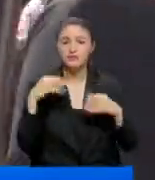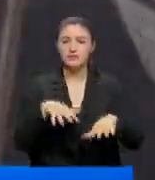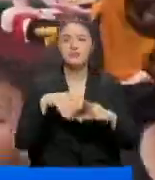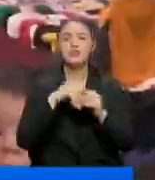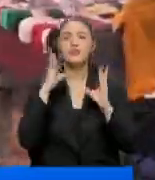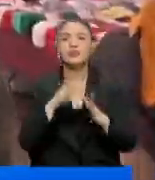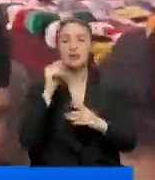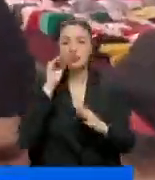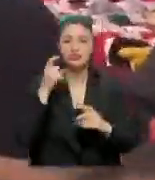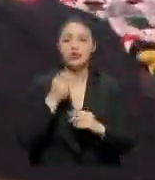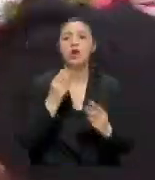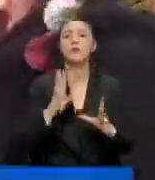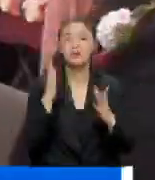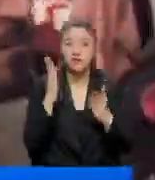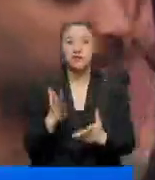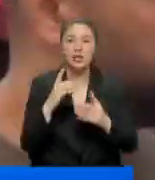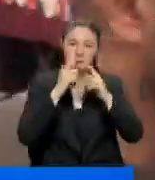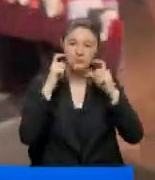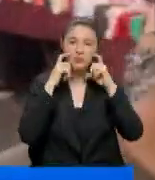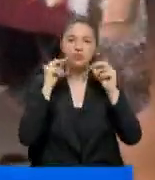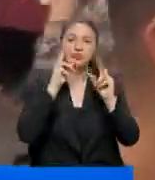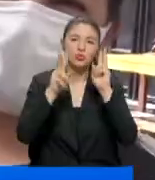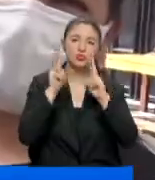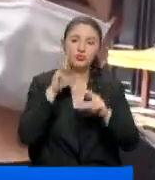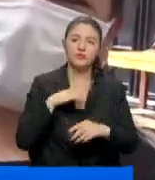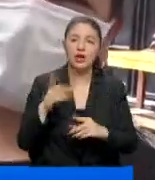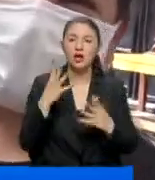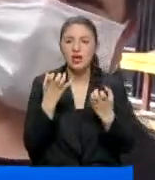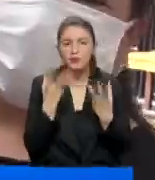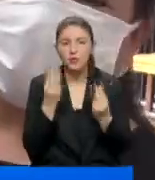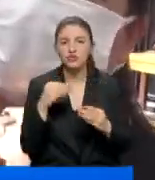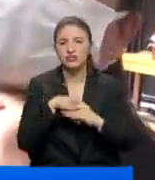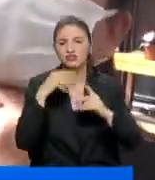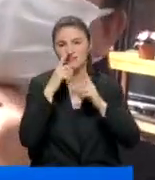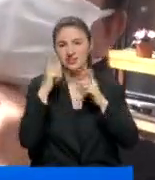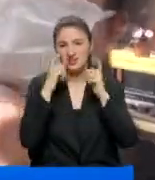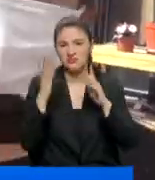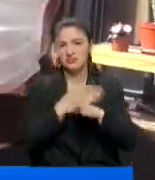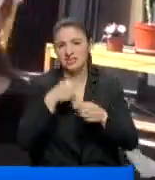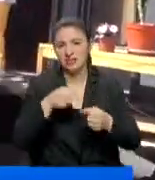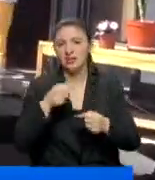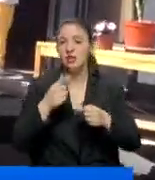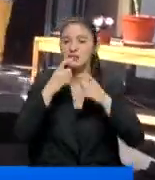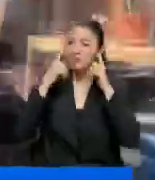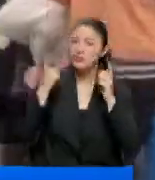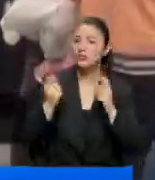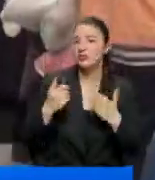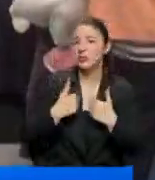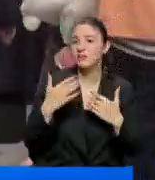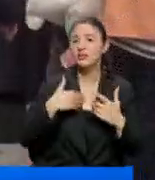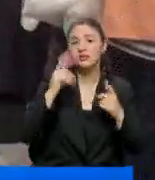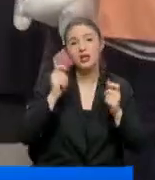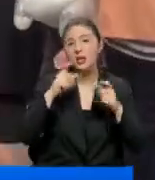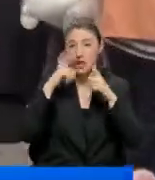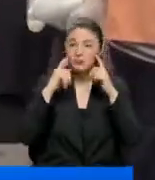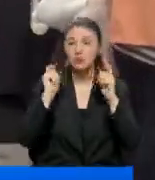sayıda insanın zorunlu olmadığı halde maske taktığı yansıdı kameralara. Kalabalık olduğu için takıyorum pazarda. Takmak zorundayım. Vallahi ben